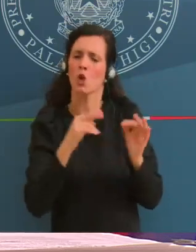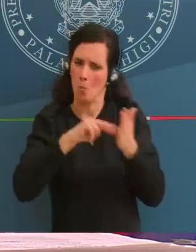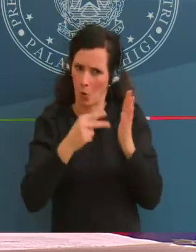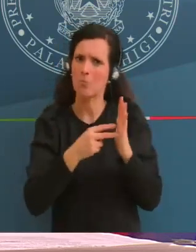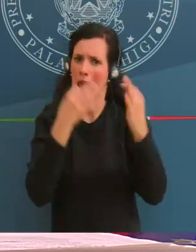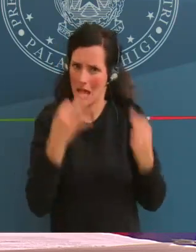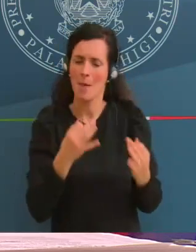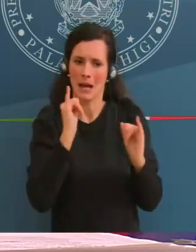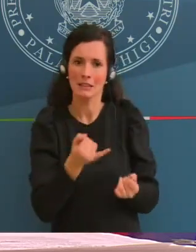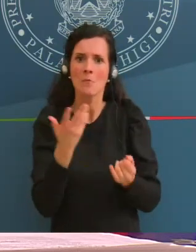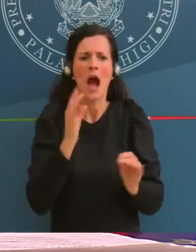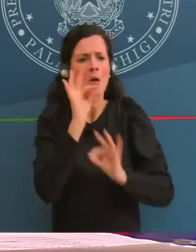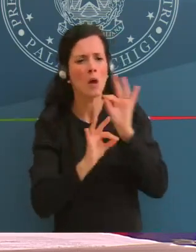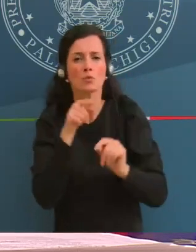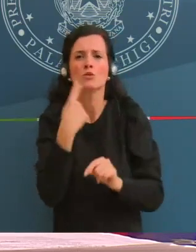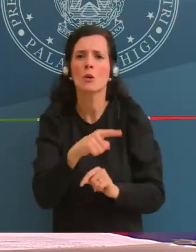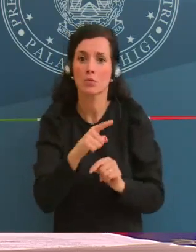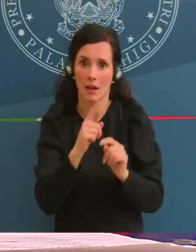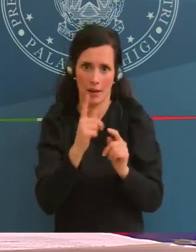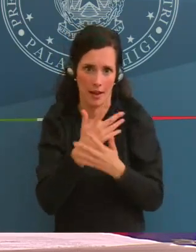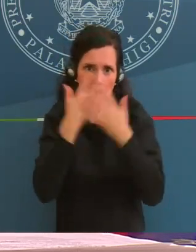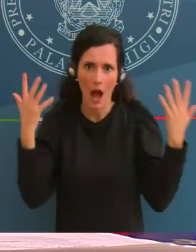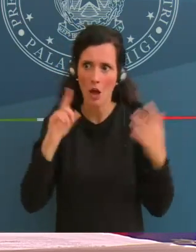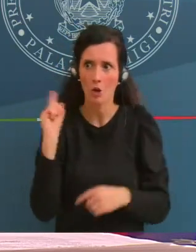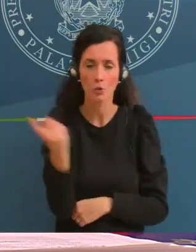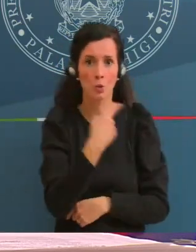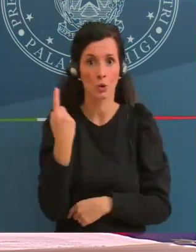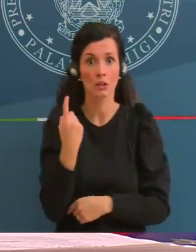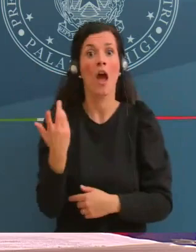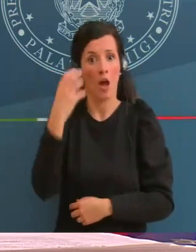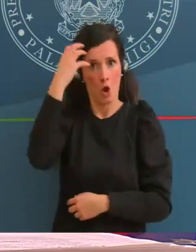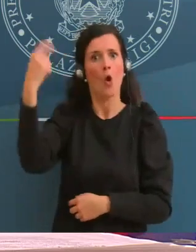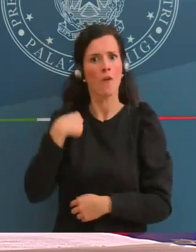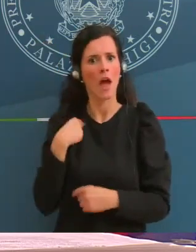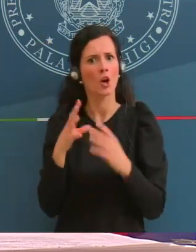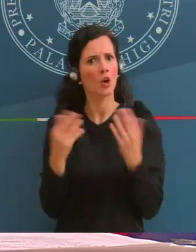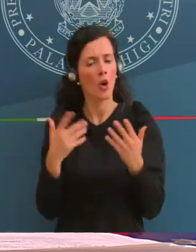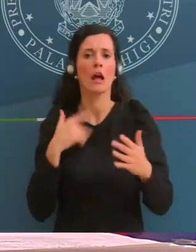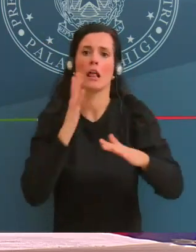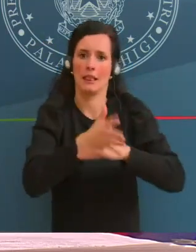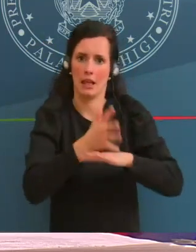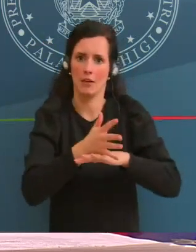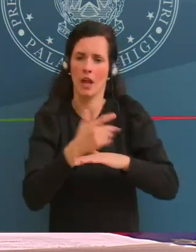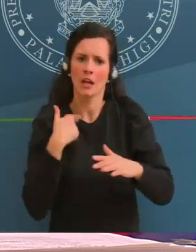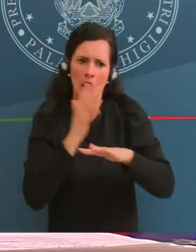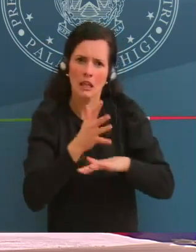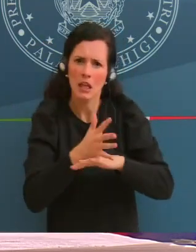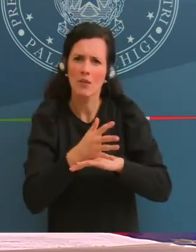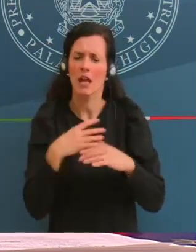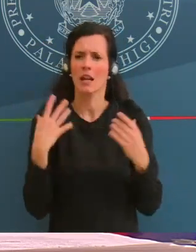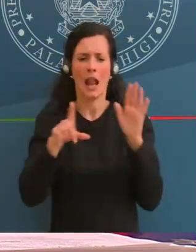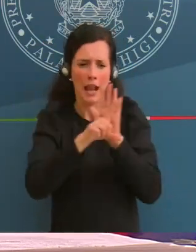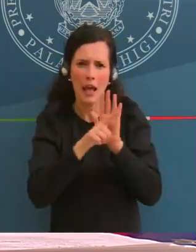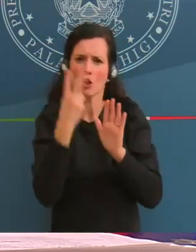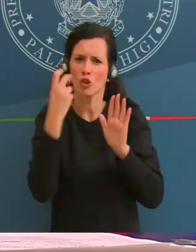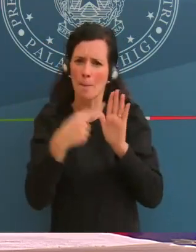intervenuti con legge per riformare per cercare di riequilibrare i rapporti è una delle negoziazioni più difficili che io ho affrontato sin qui e